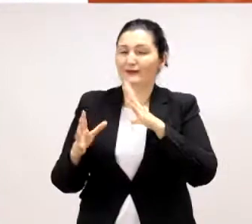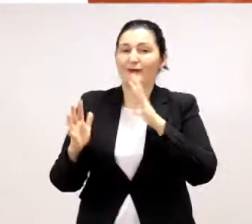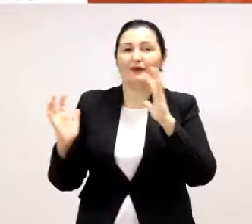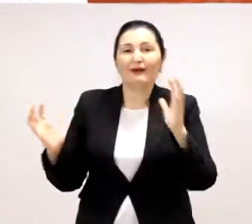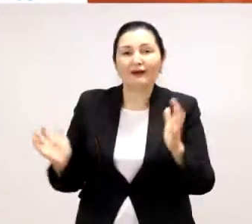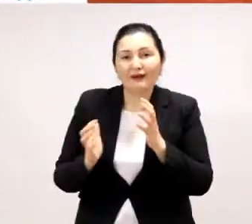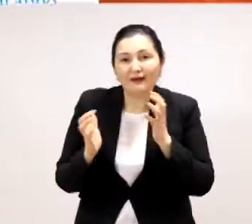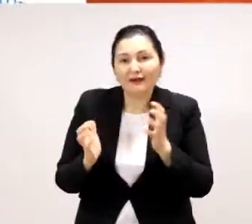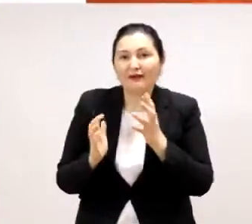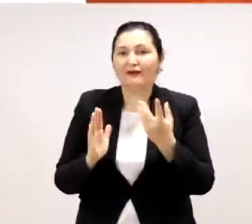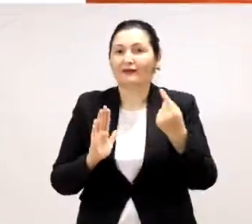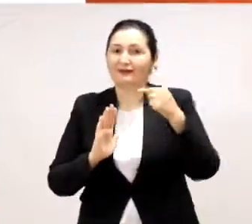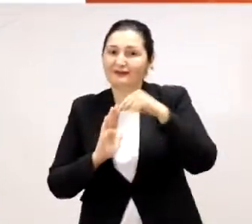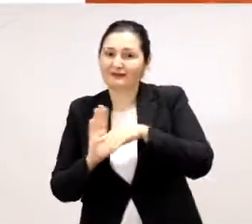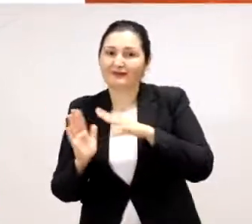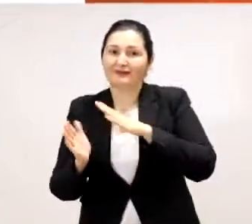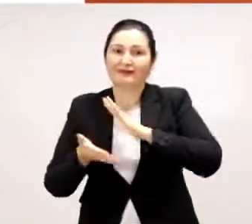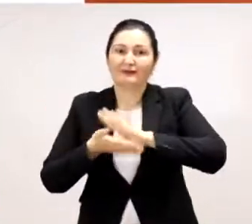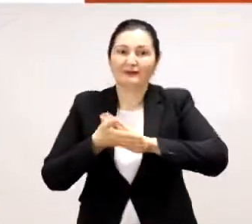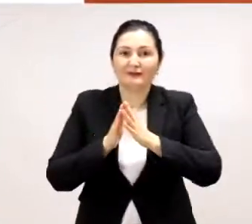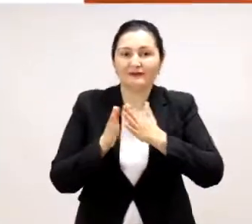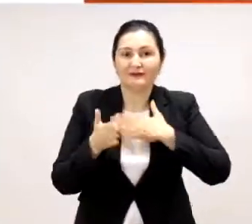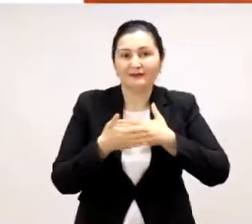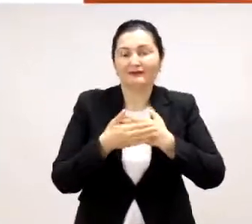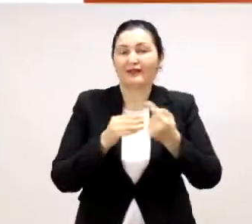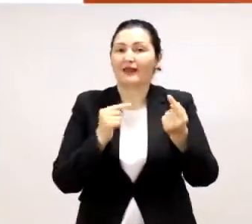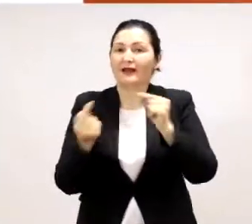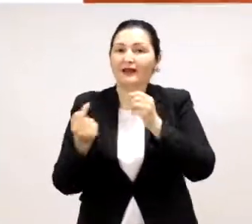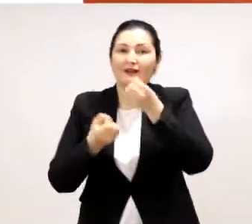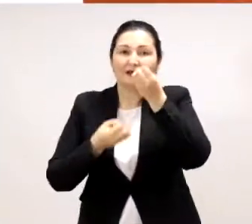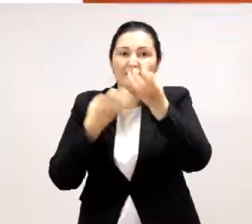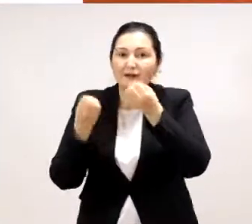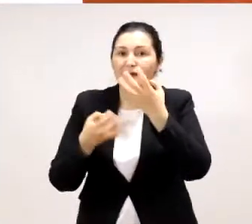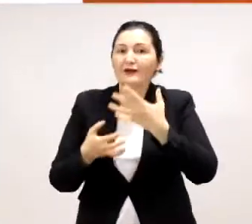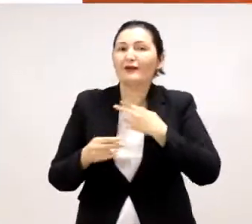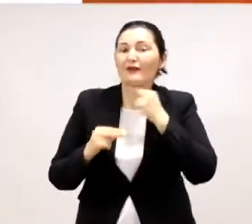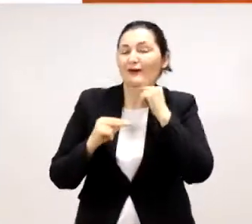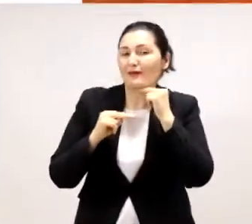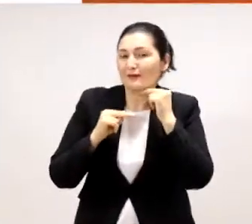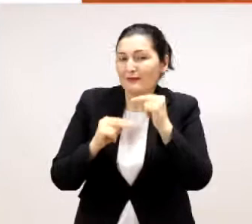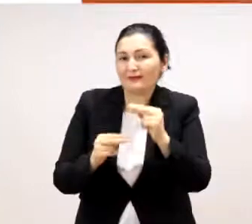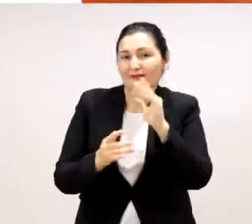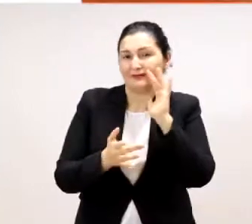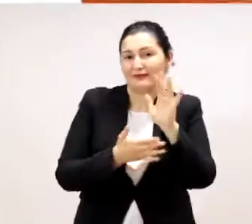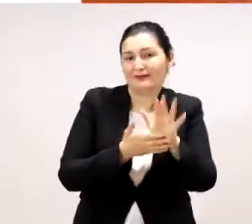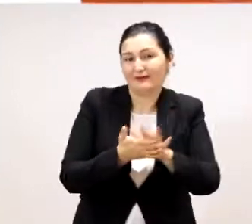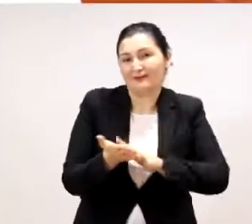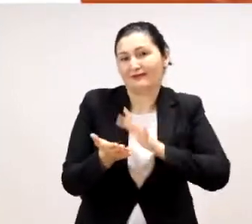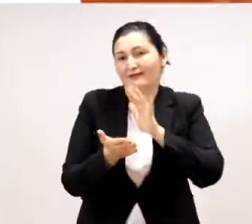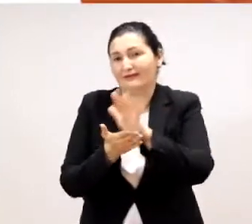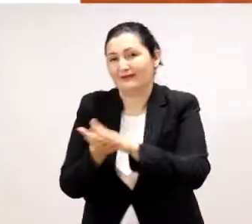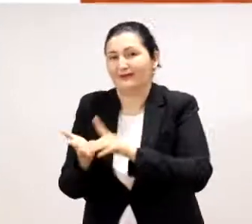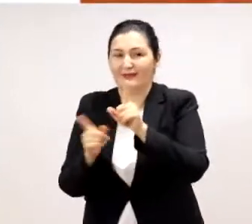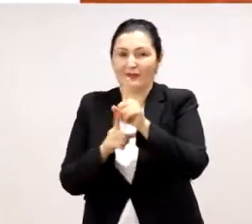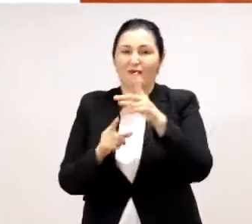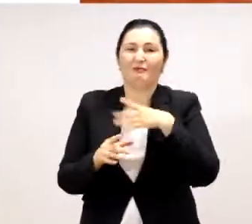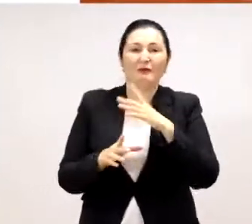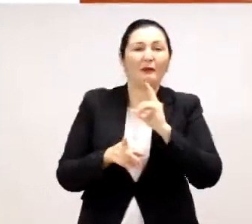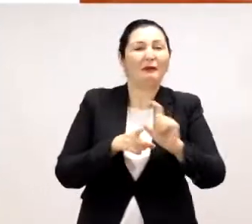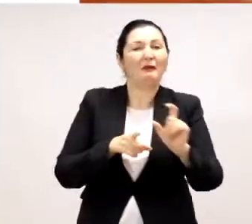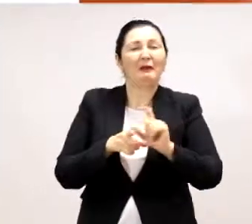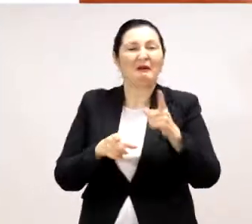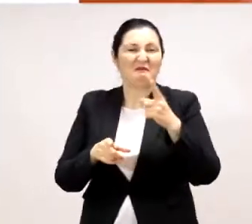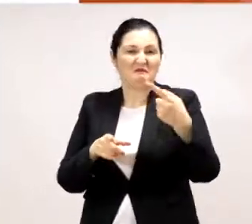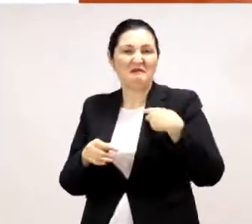ها جان دمید. ما هم از هر یکی شما گل های محترم عذر میپرسیم، گفتند صدبرگ ها. من